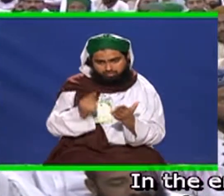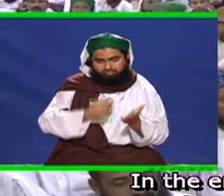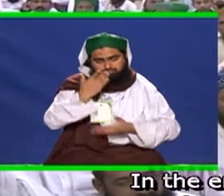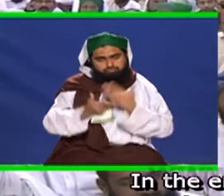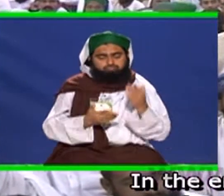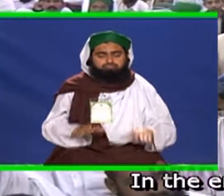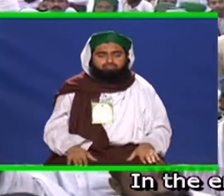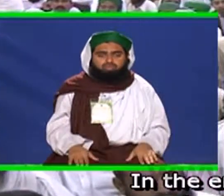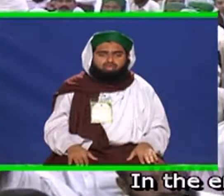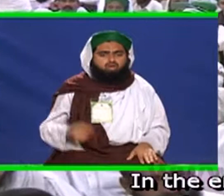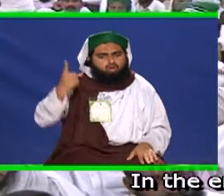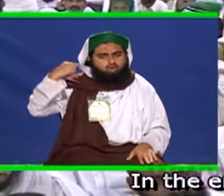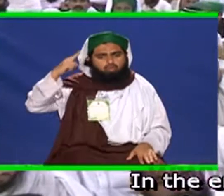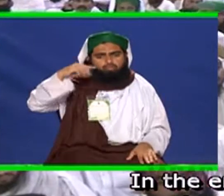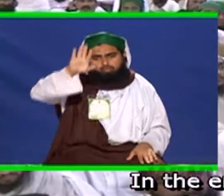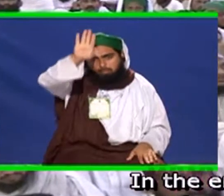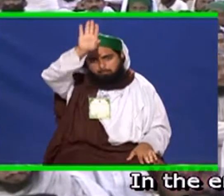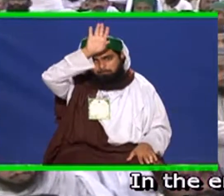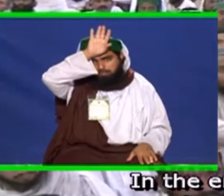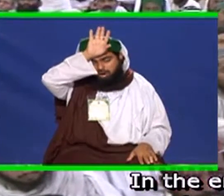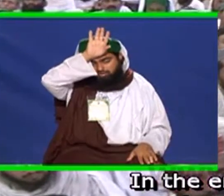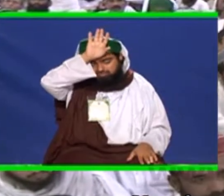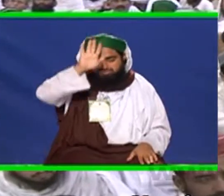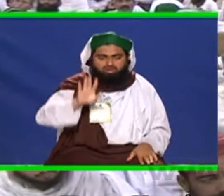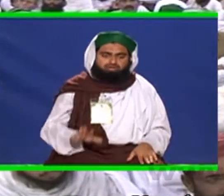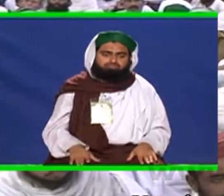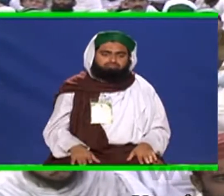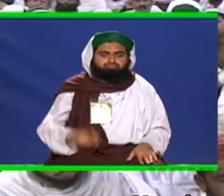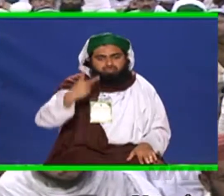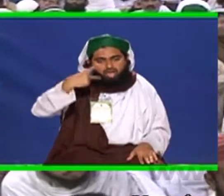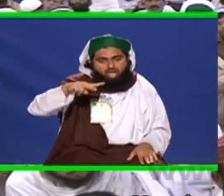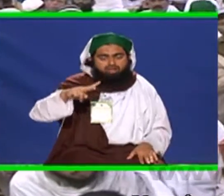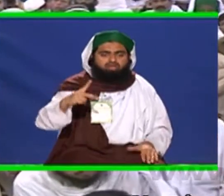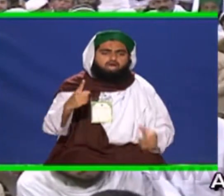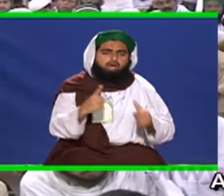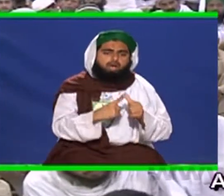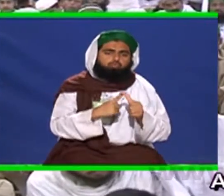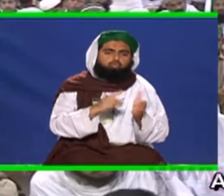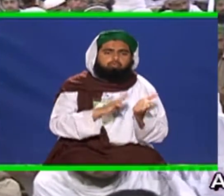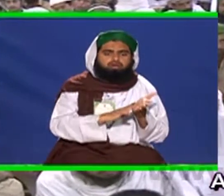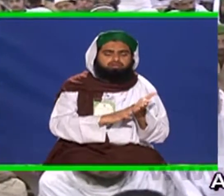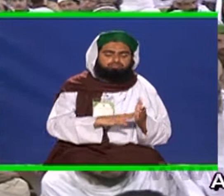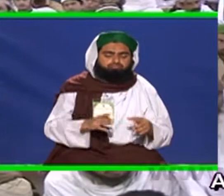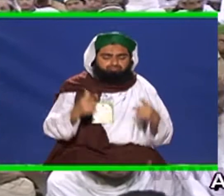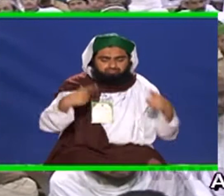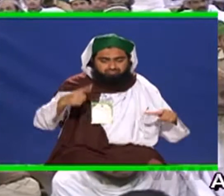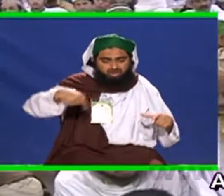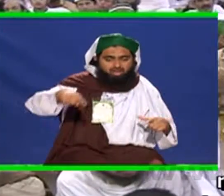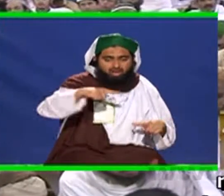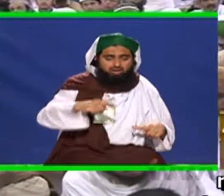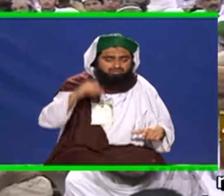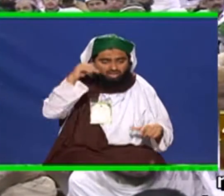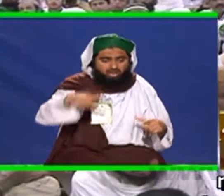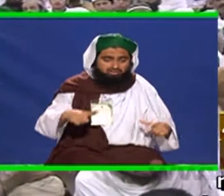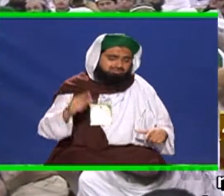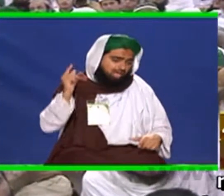میں شام میں طاعون کی وبا پھیل گئی، لوگ دڑا دڑ مرنے لگے. عبد الملک بن مروان گھبرا گیا کیا